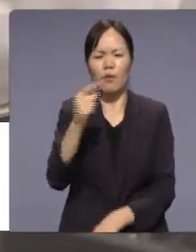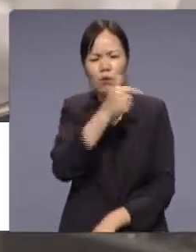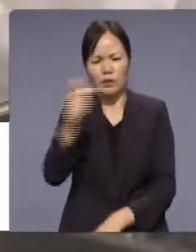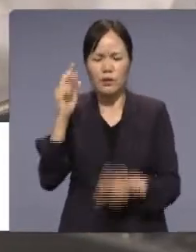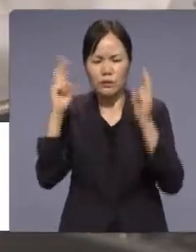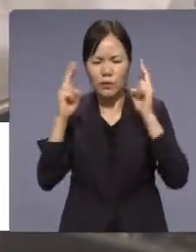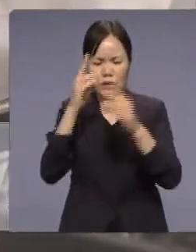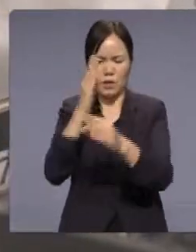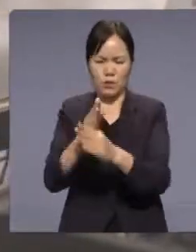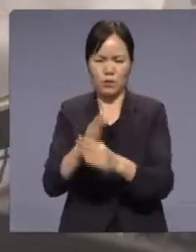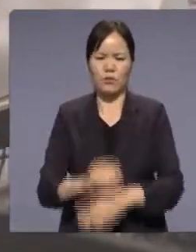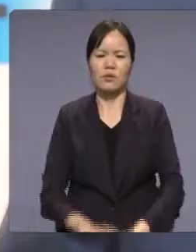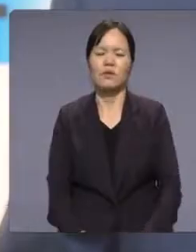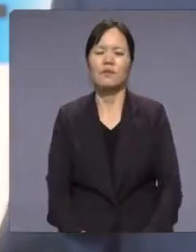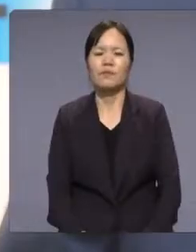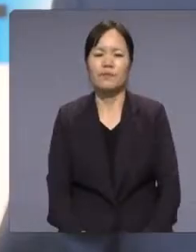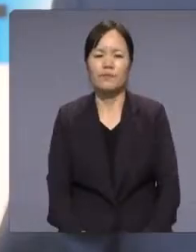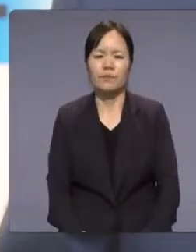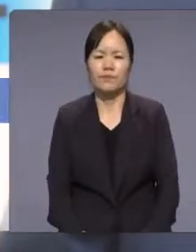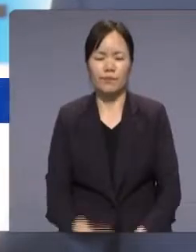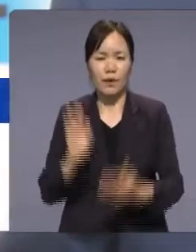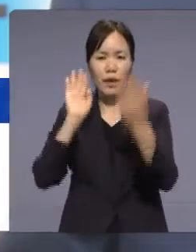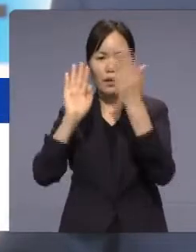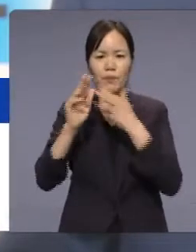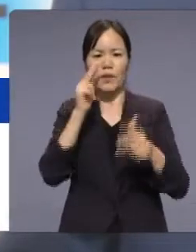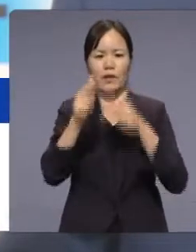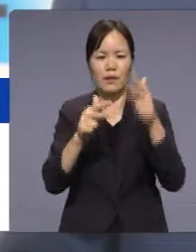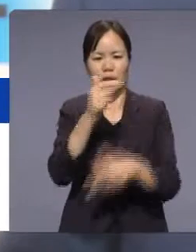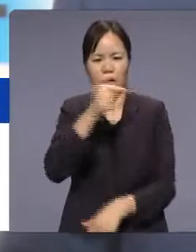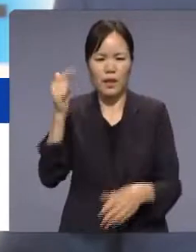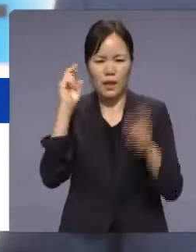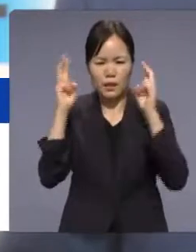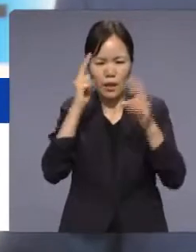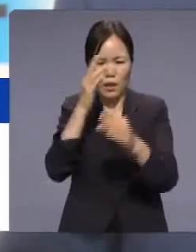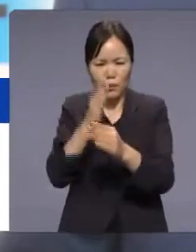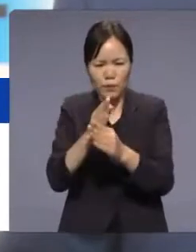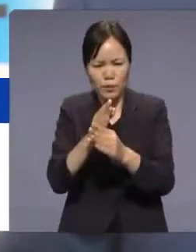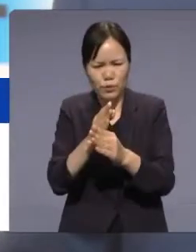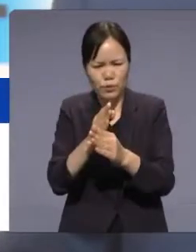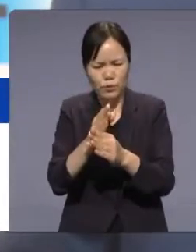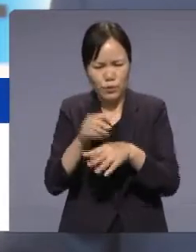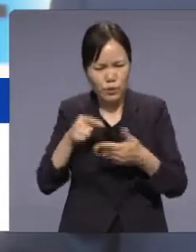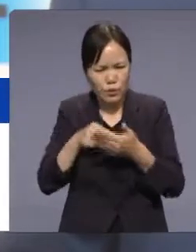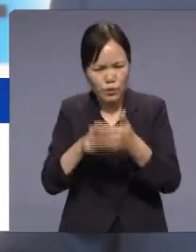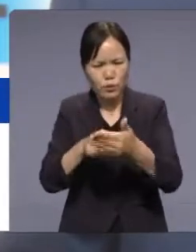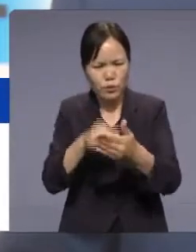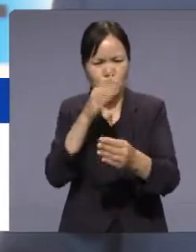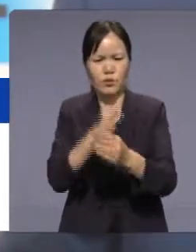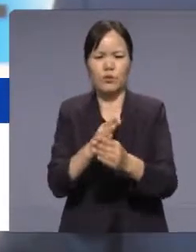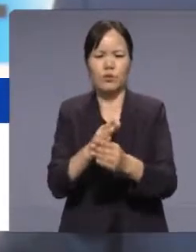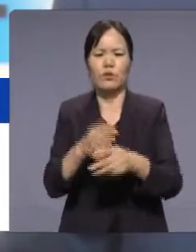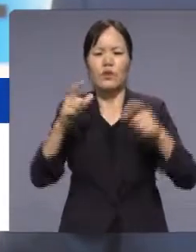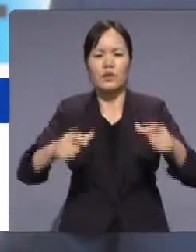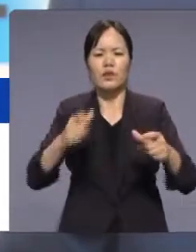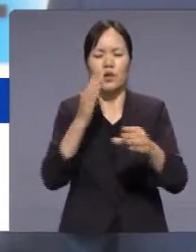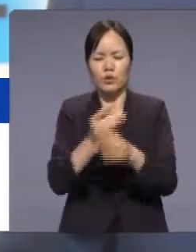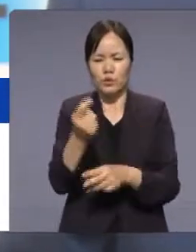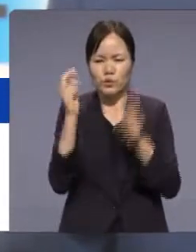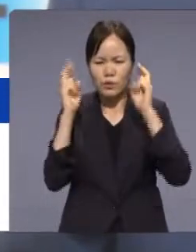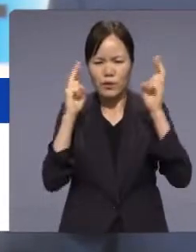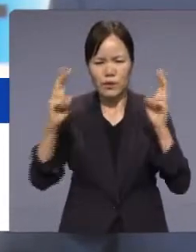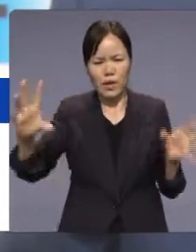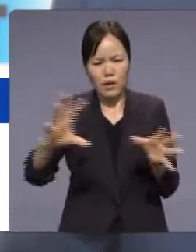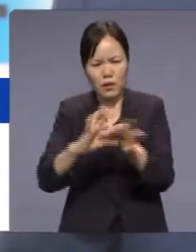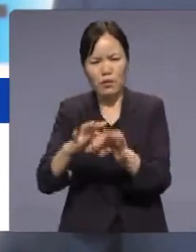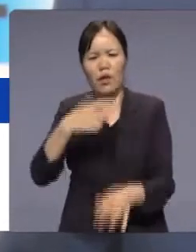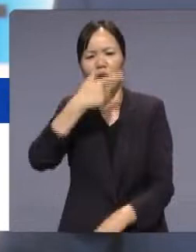가고 있다는 것. 미래 산업은 대기업 중심이 외꾸리 구조로 추진되고 있어 지역 중소기업과의